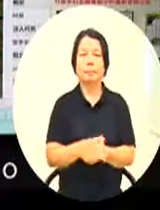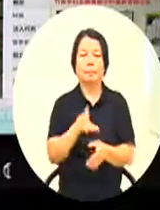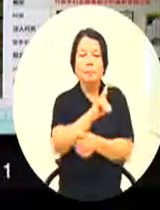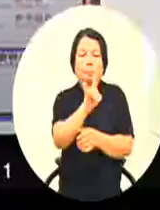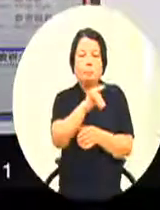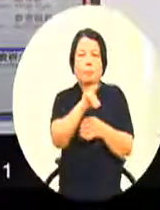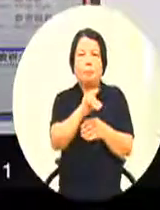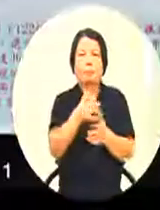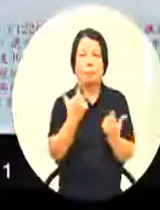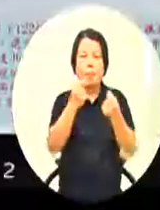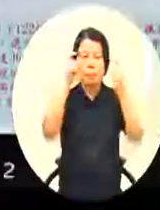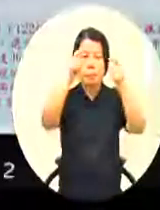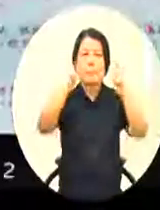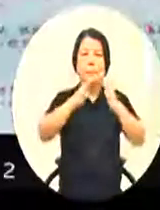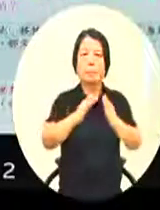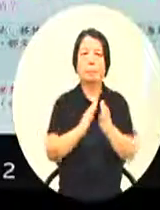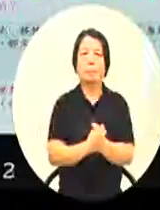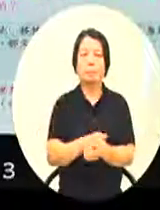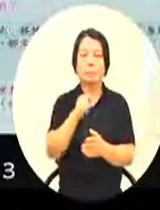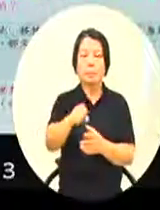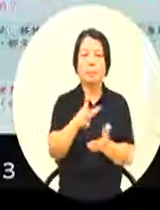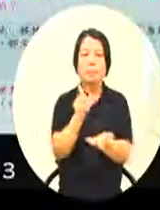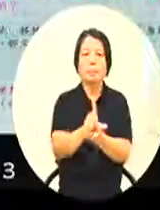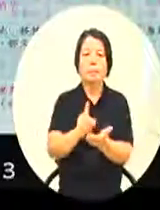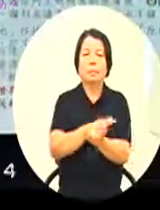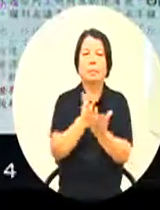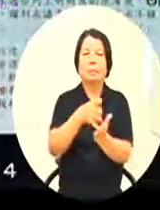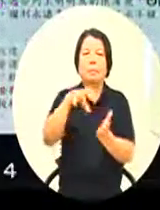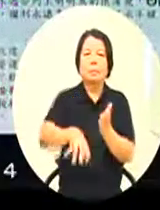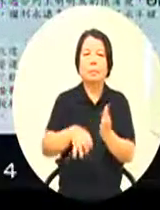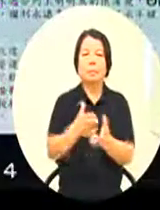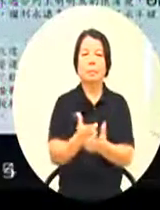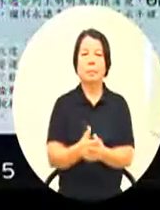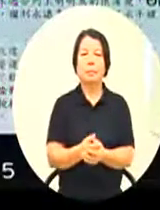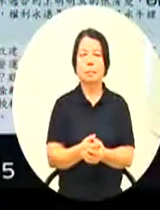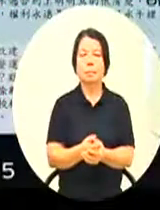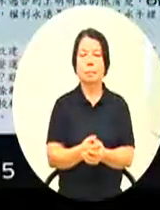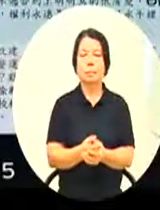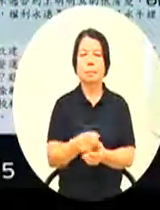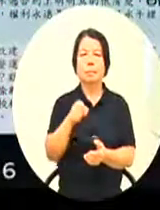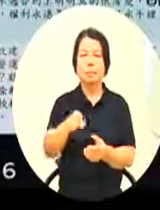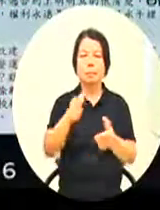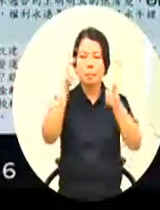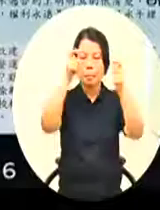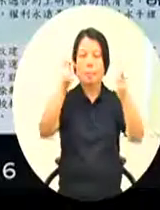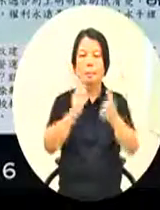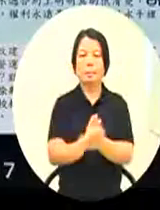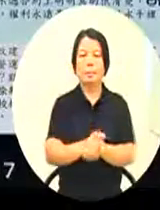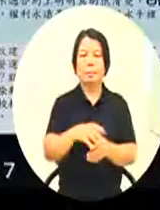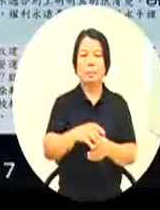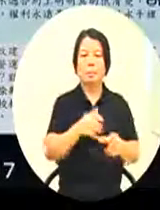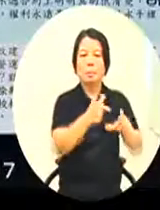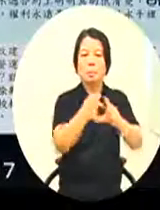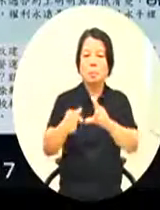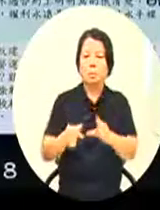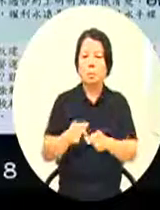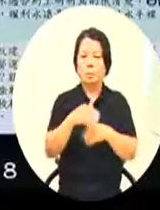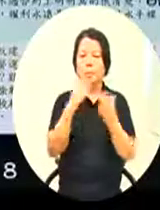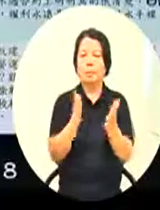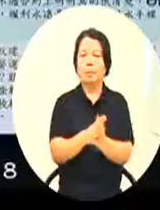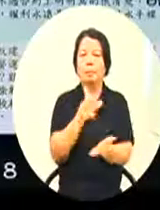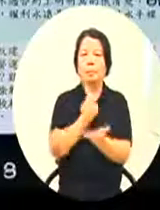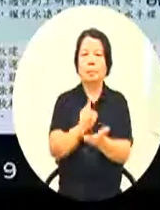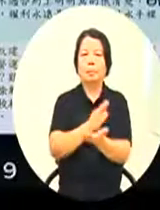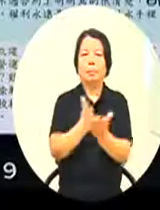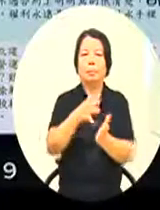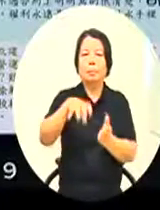也就是说高雄市说啊，有这间图书馆高雄地区，哦，这个高雄的各区都有图书馆啦，意思就是说我